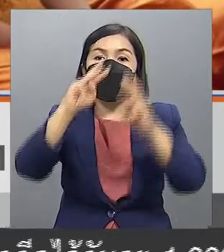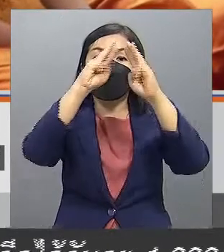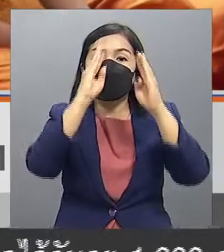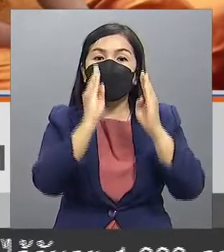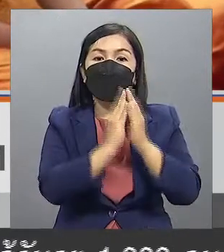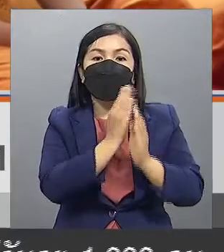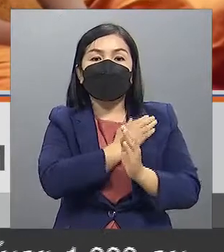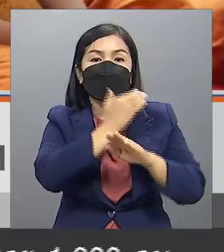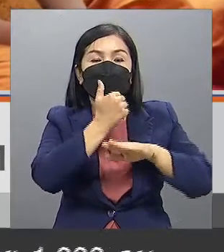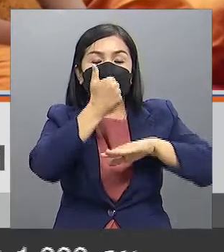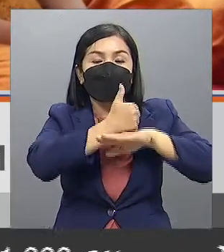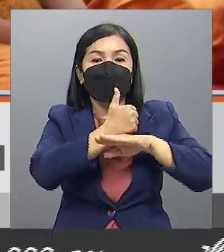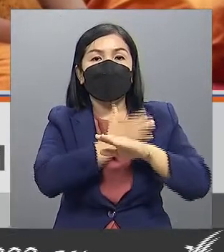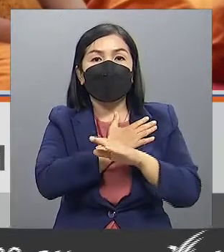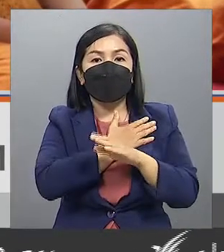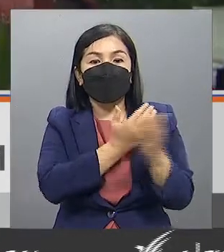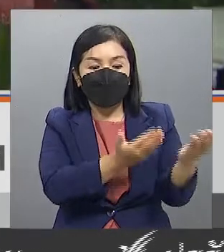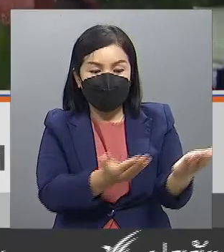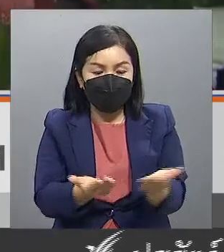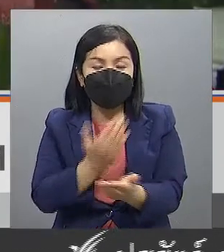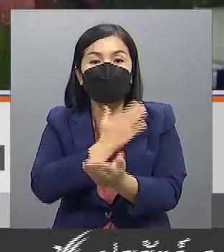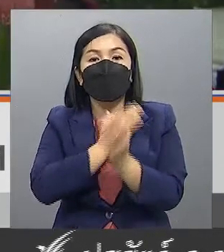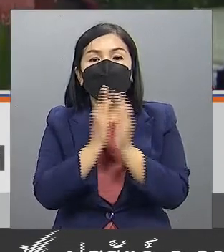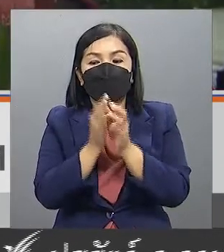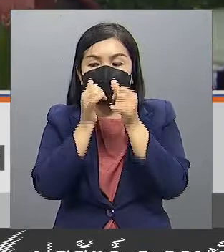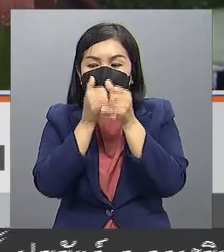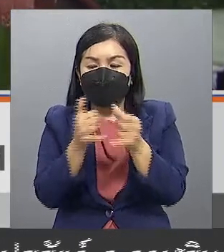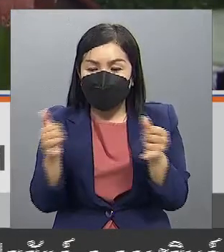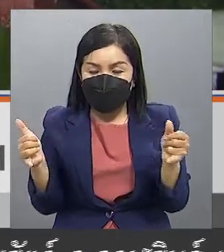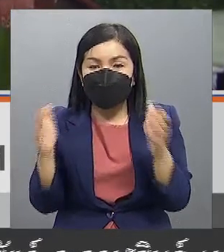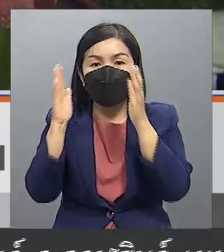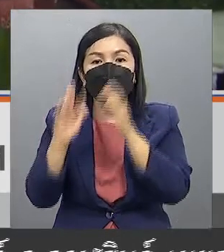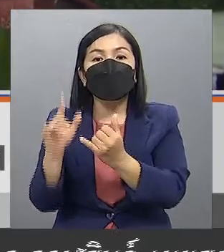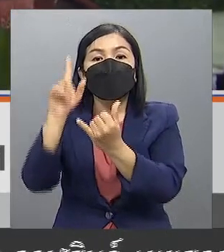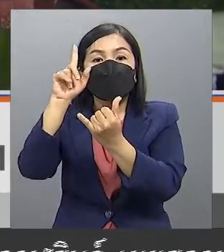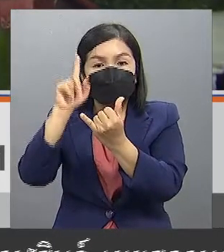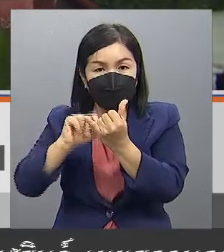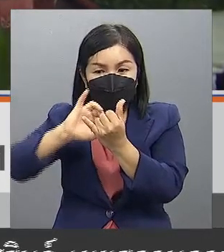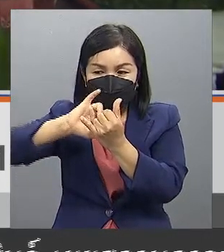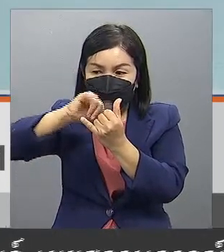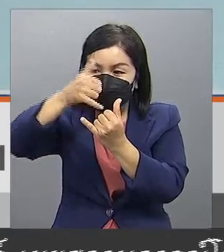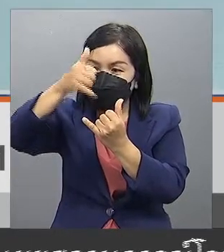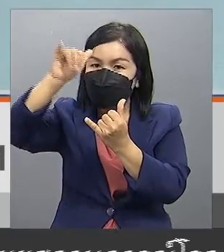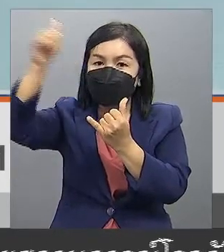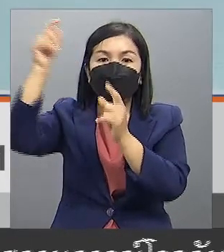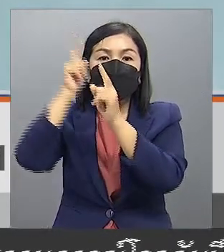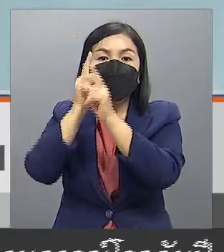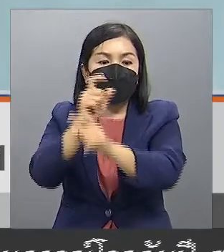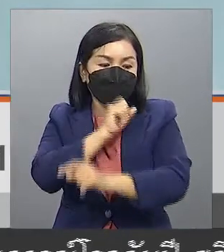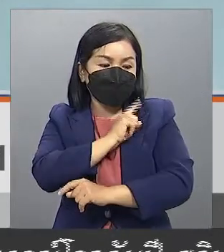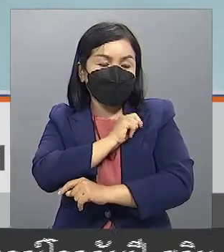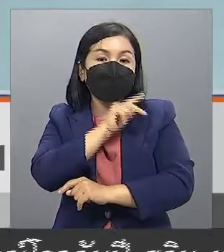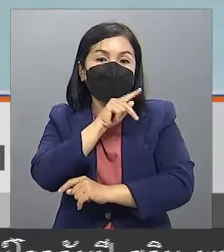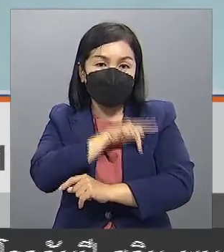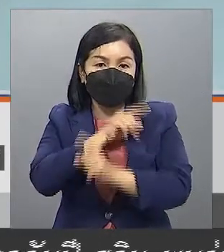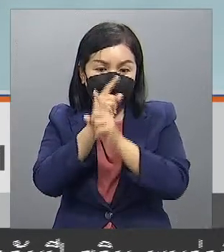าร่วมมาติกาบังสุกุลเพื่อให้ผู้เสียชีวิตผ่านพิธีกรรมทางพระพุทธศาสนาเช่นเดียวกับผู้เสีย